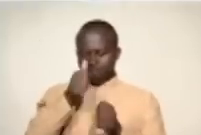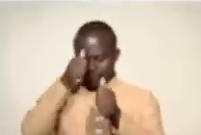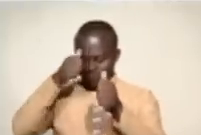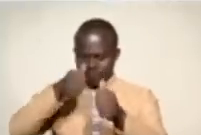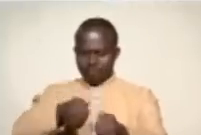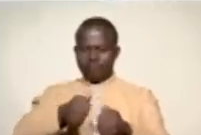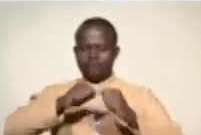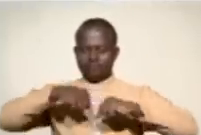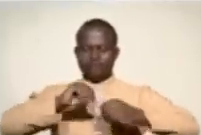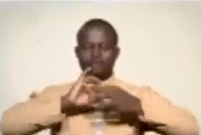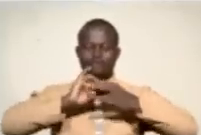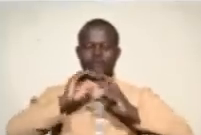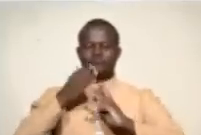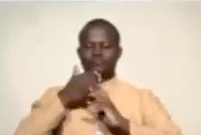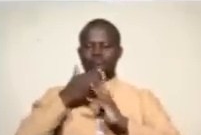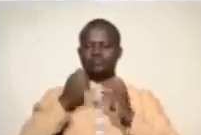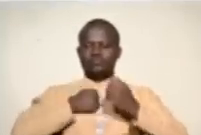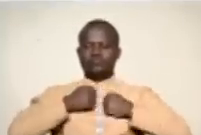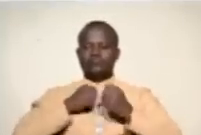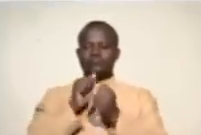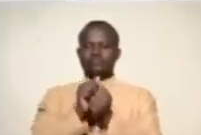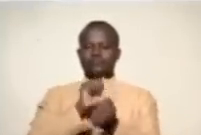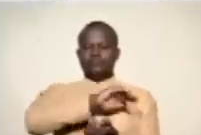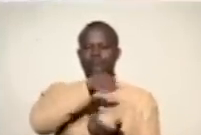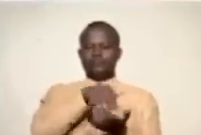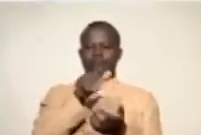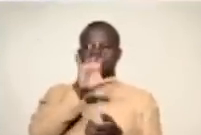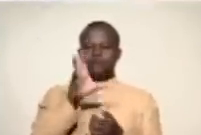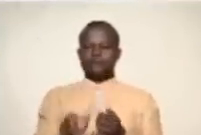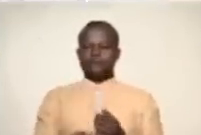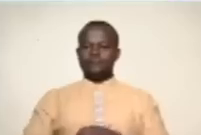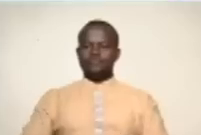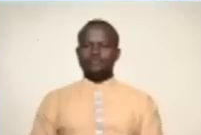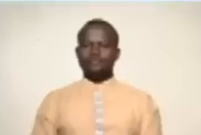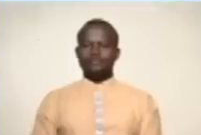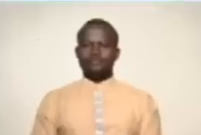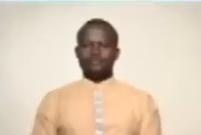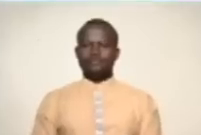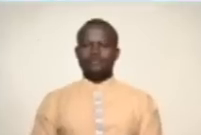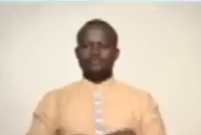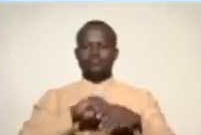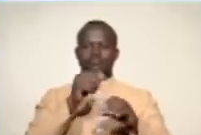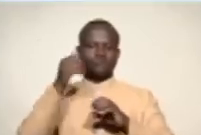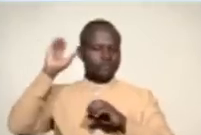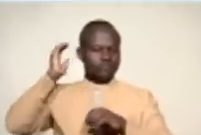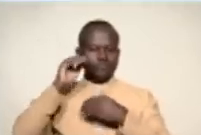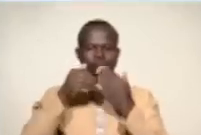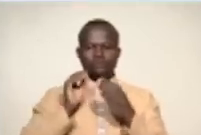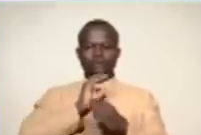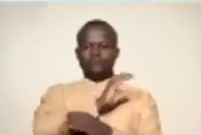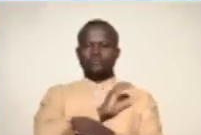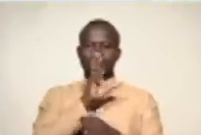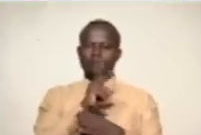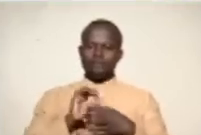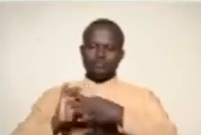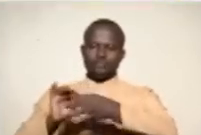y'ubufatanye mu by'umutekano hagati y'u Rwanda ndetse na Centrafrica. Muyandi makuru komisiyo y'umuryango